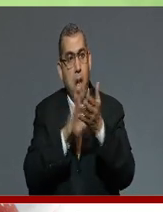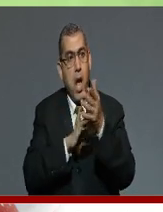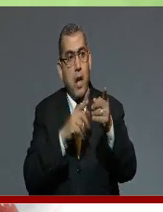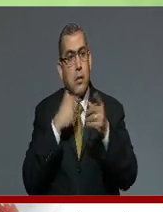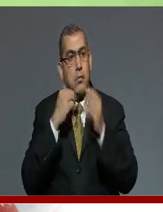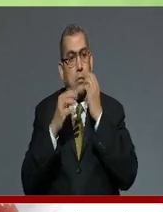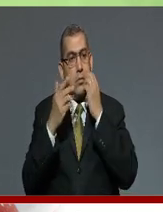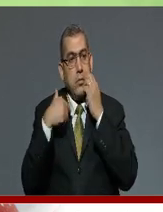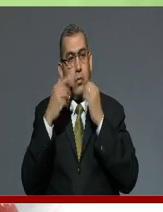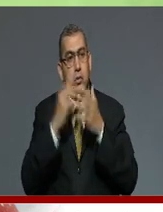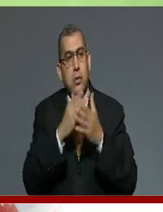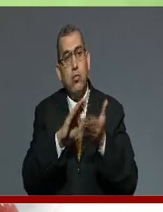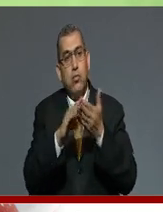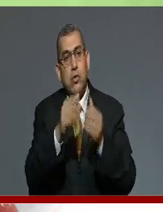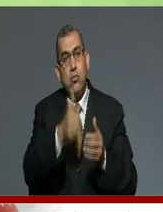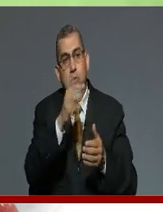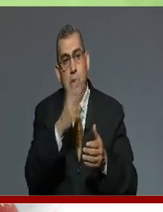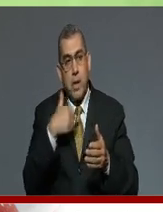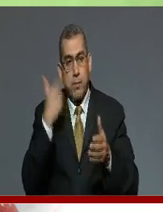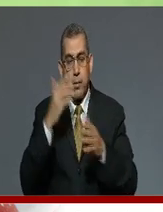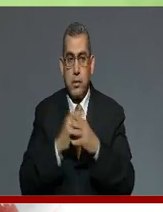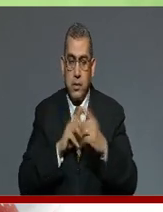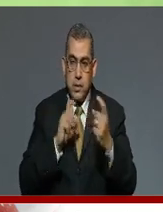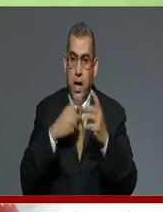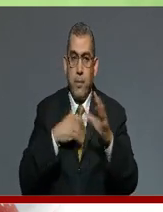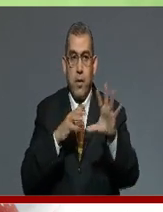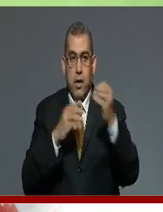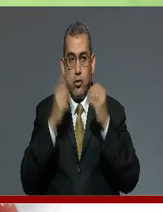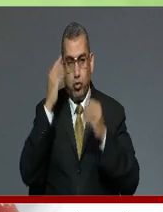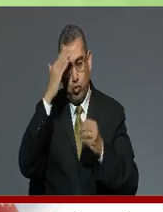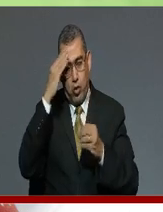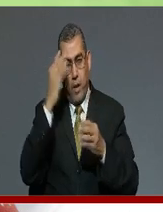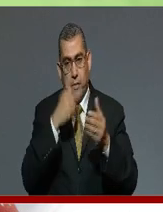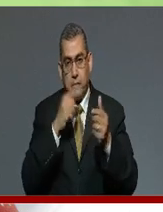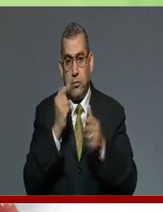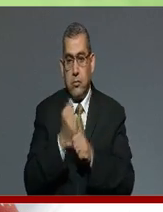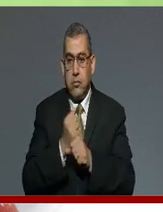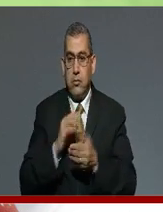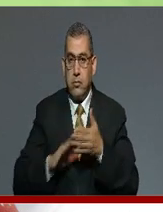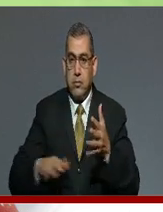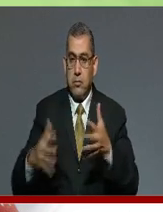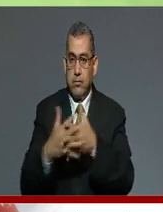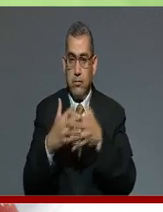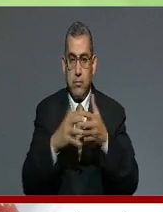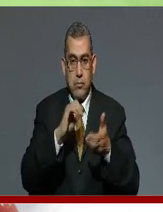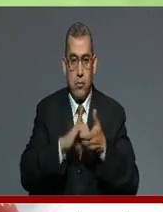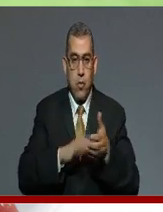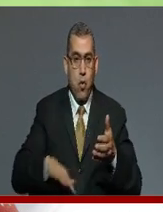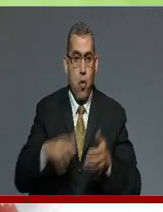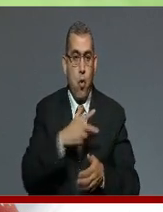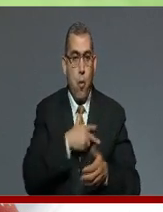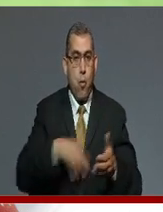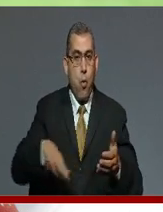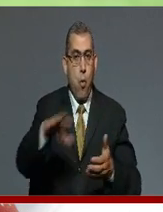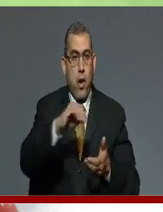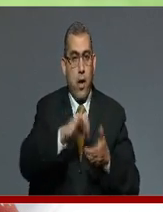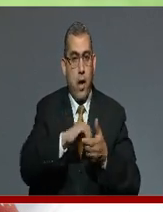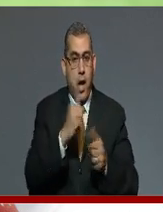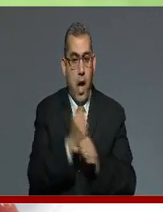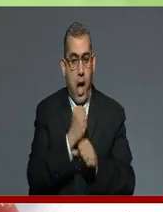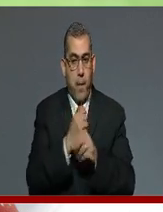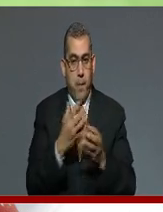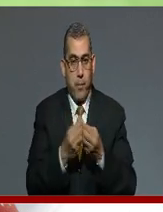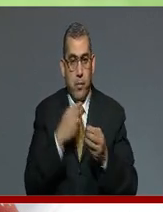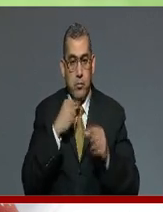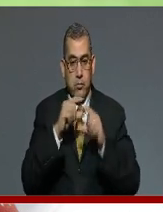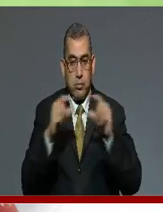الذي واجهته كينيا هذه مهمتنا وهذا هو دورنا ان نحقق تناسق بين كل شيء ونحن نعمل مع